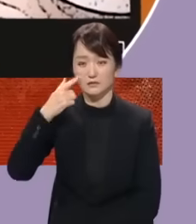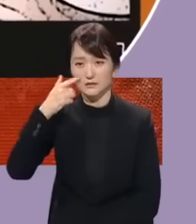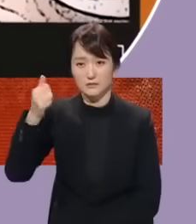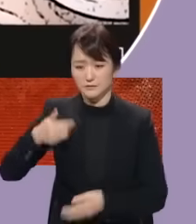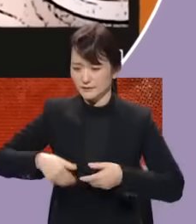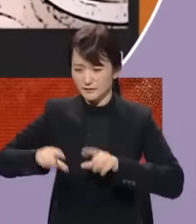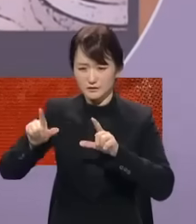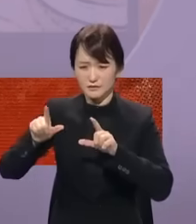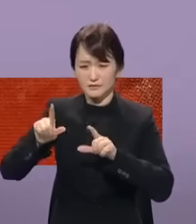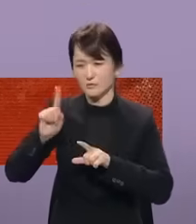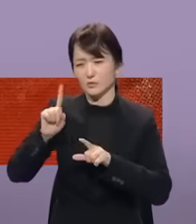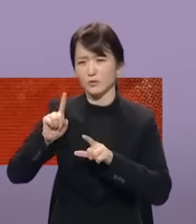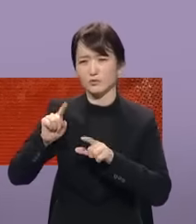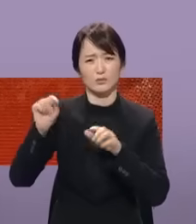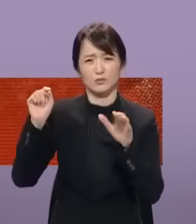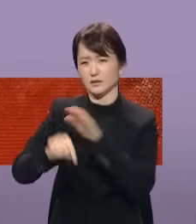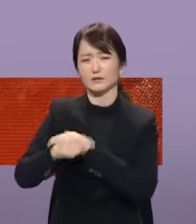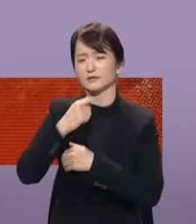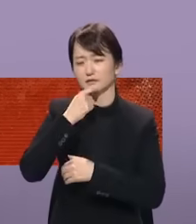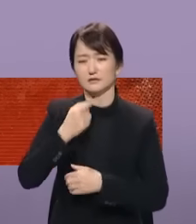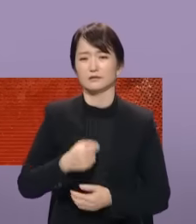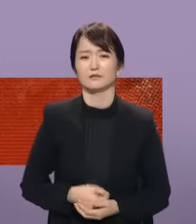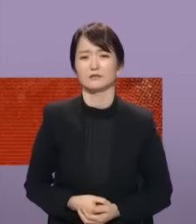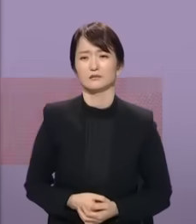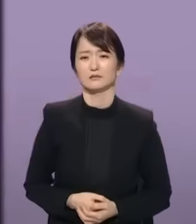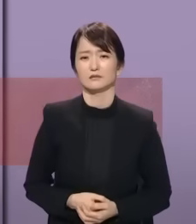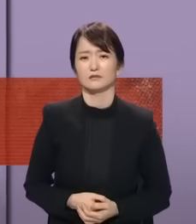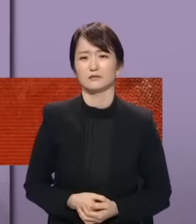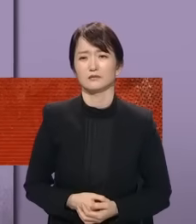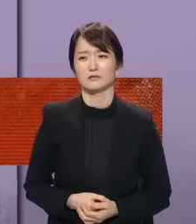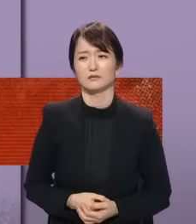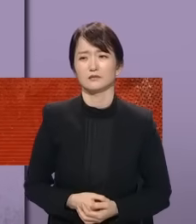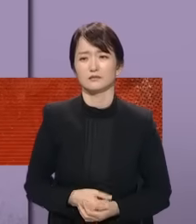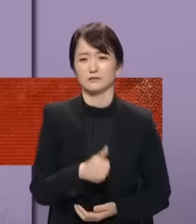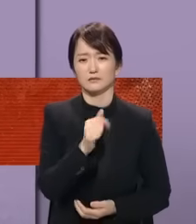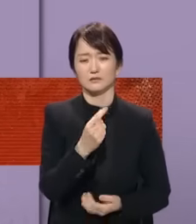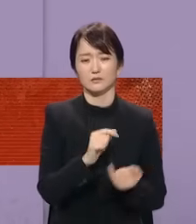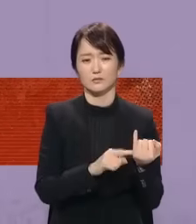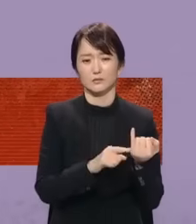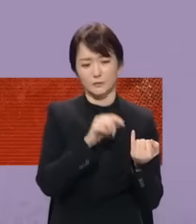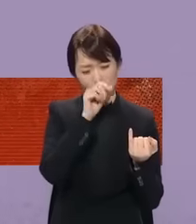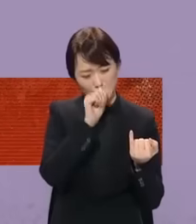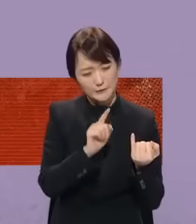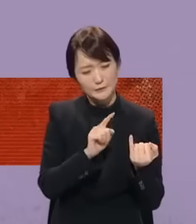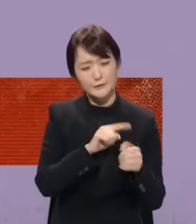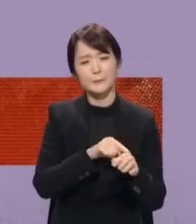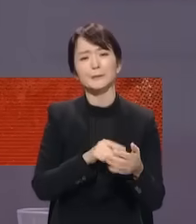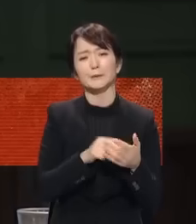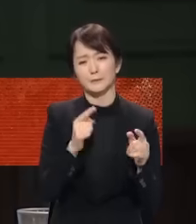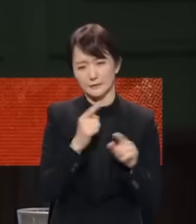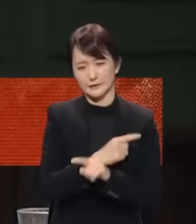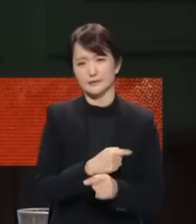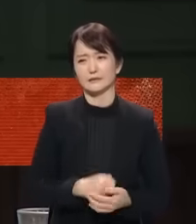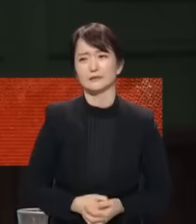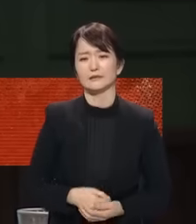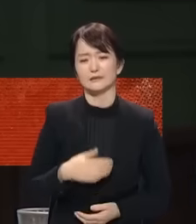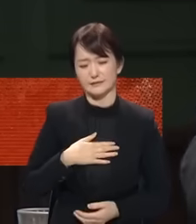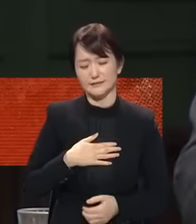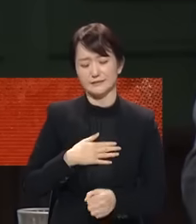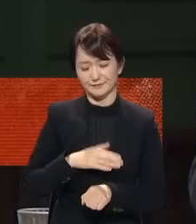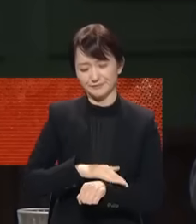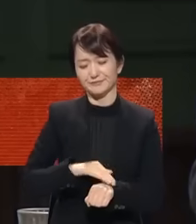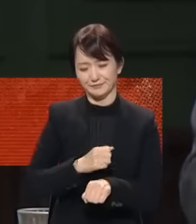난 다 때려치고 싶다 이런 마음이 들었다는 겁니다. 그런데 또 홍 씨도 착한 게 금방 마음을 또 고쳐 먹습니다. 그냥 내가